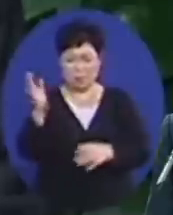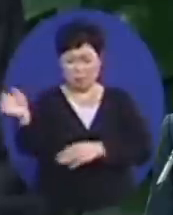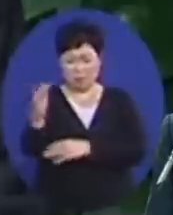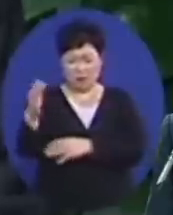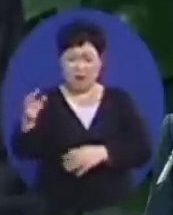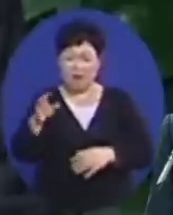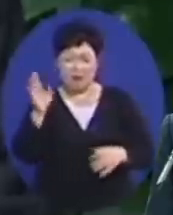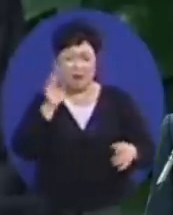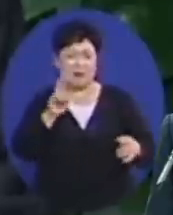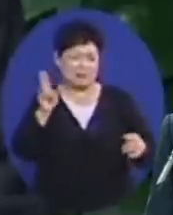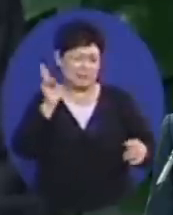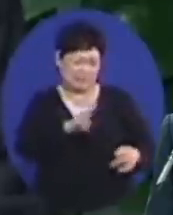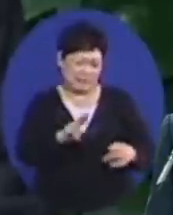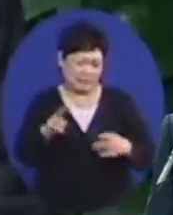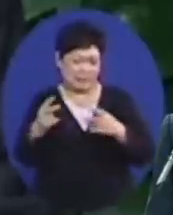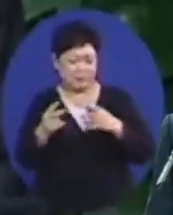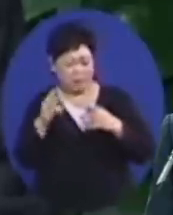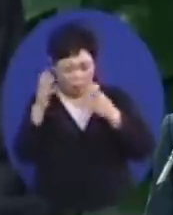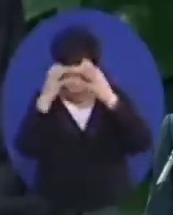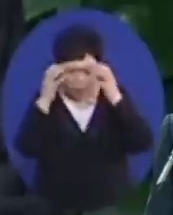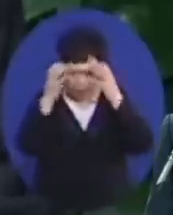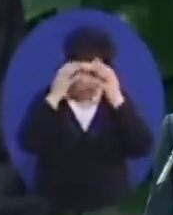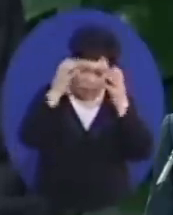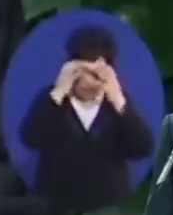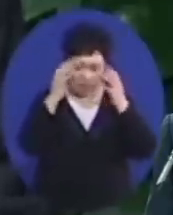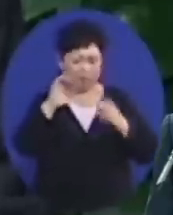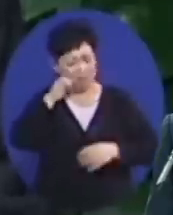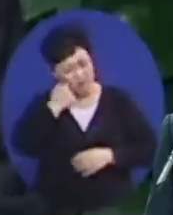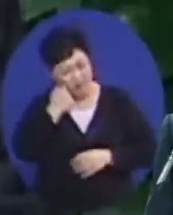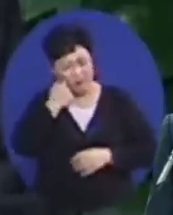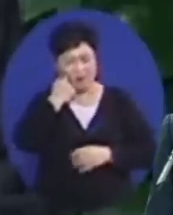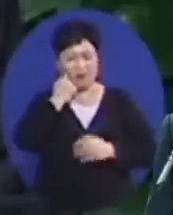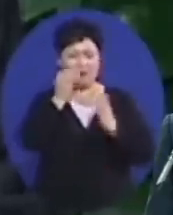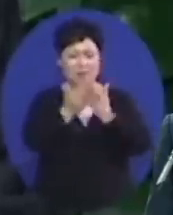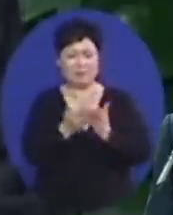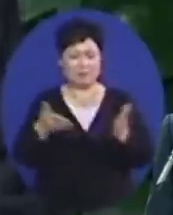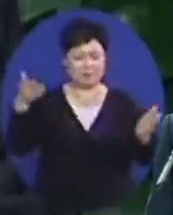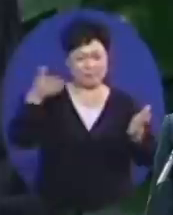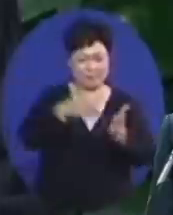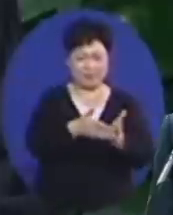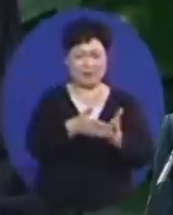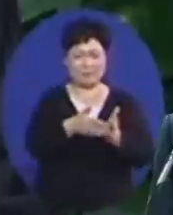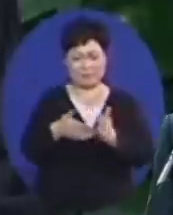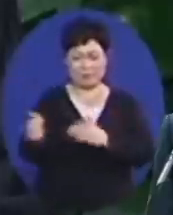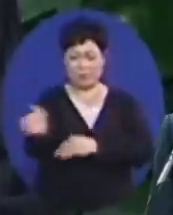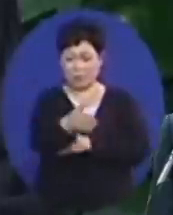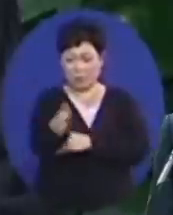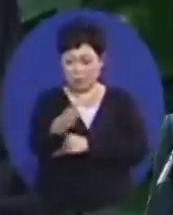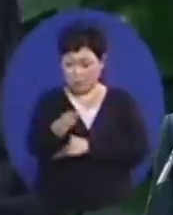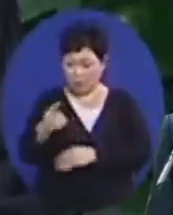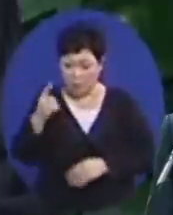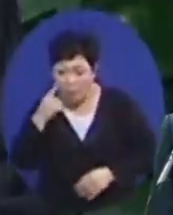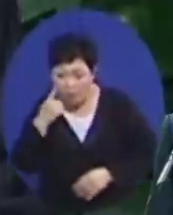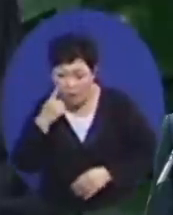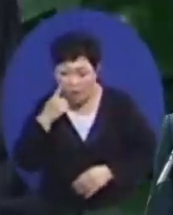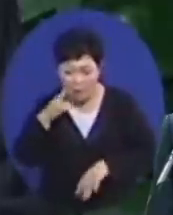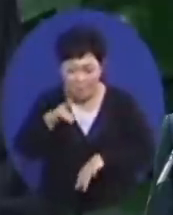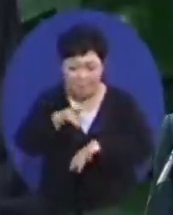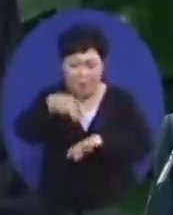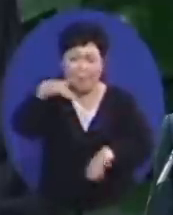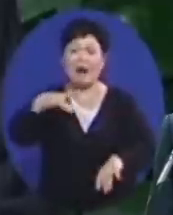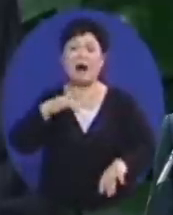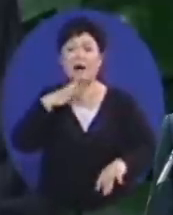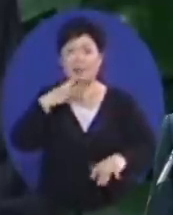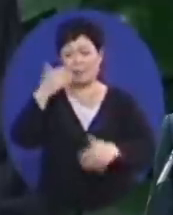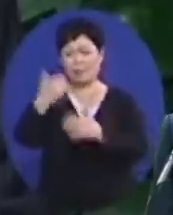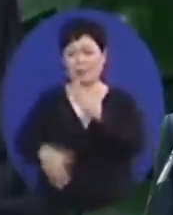온갖 고투를 하면서 항구에 들어와서 기진맥진하여 배를 대고 고기를 들어보니 뼈다귀만 앙상이 남고 살은